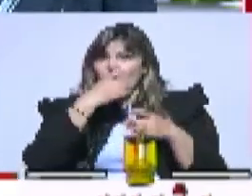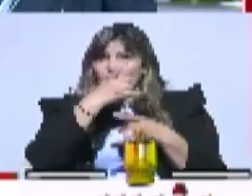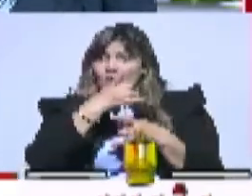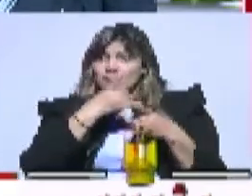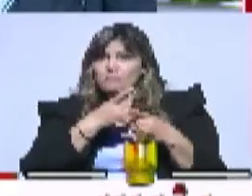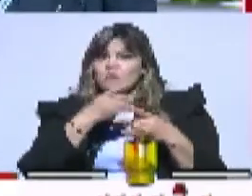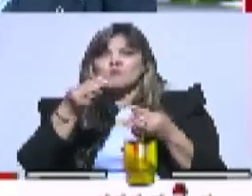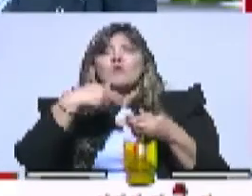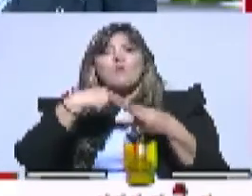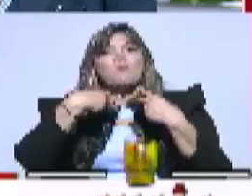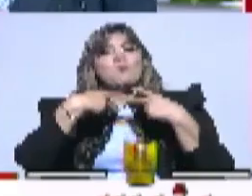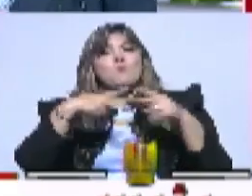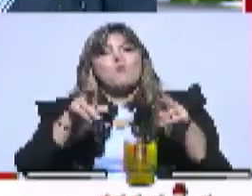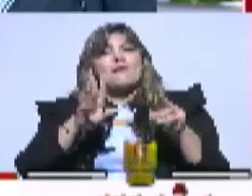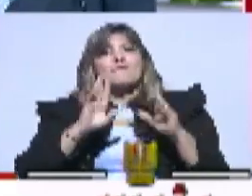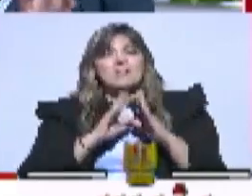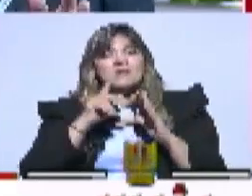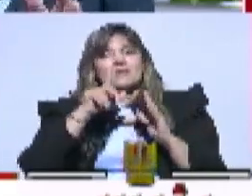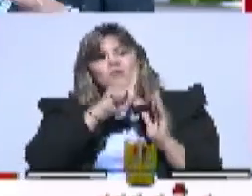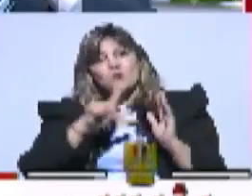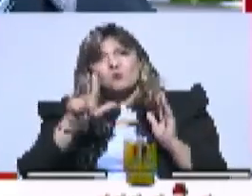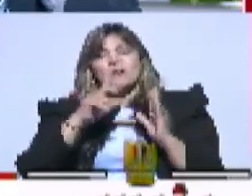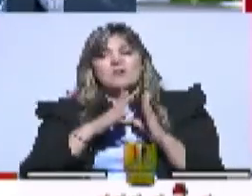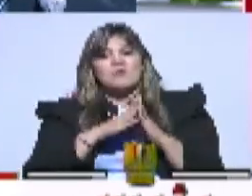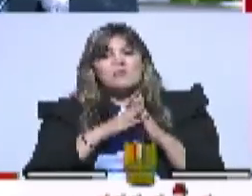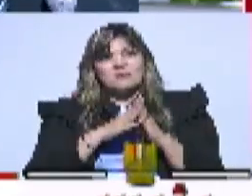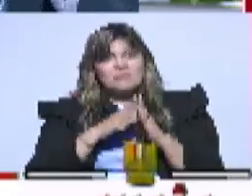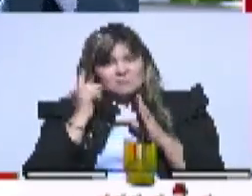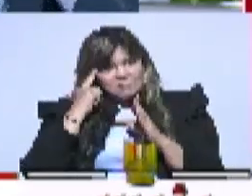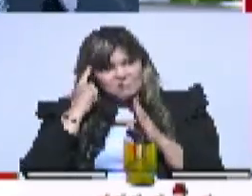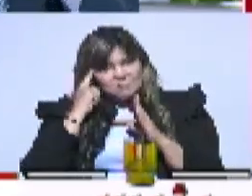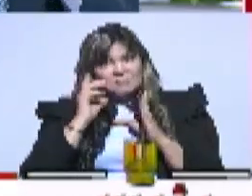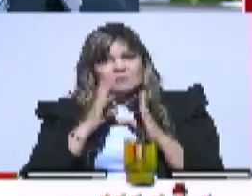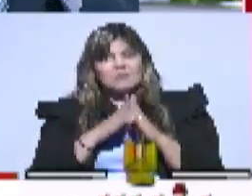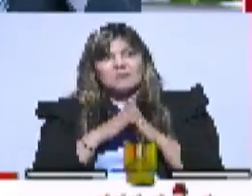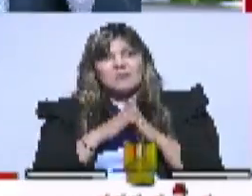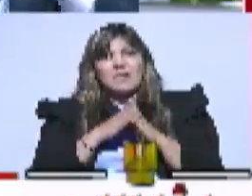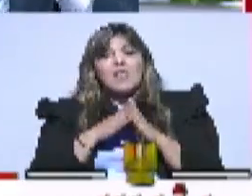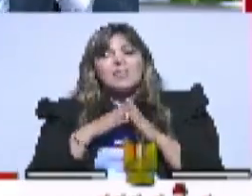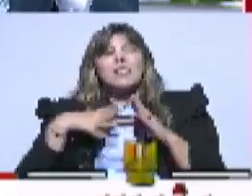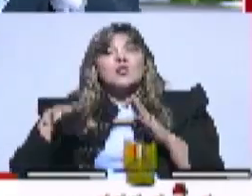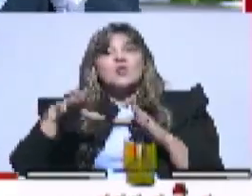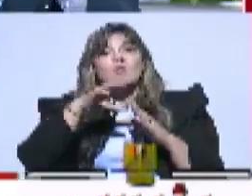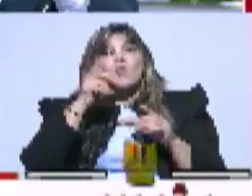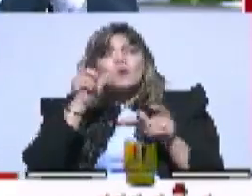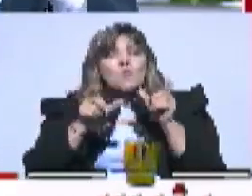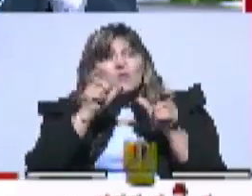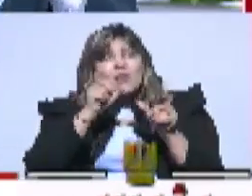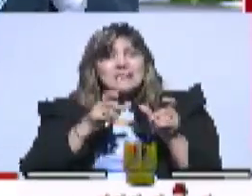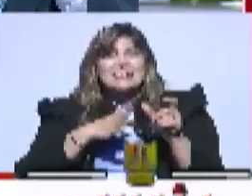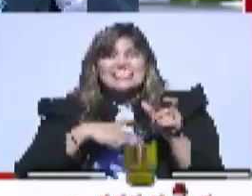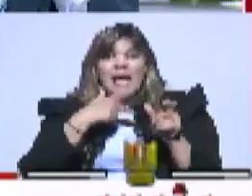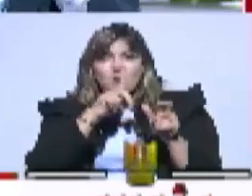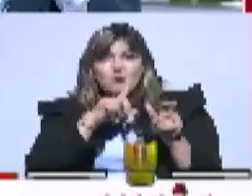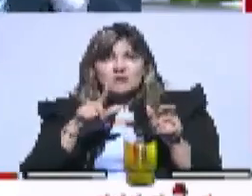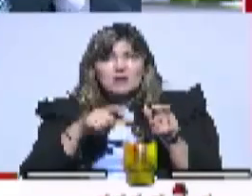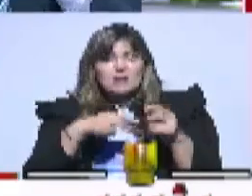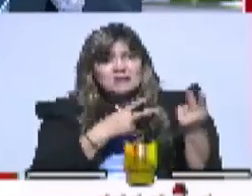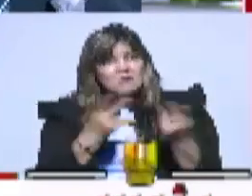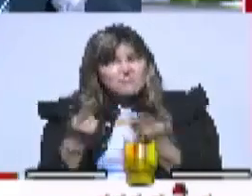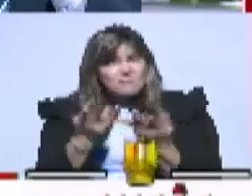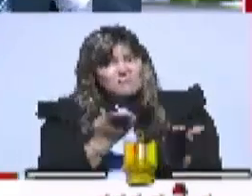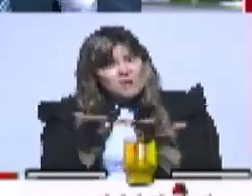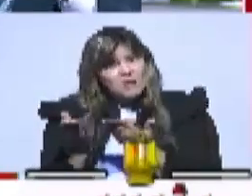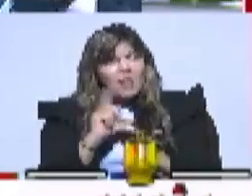وتم اعلان انه مرشح، ساعتها يطلق عليه يعني لقب. كل المرشحين ينفعوا يعني مش كل من تقابل وبعضهم